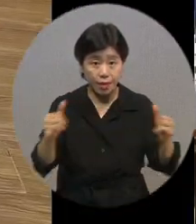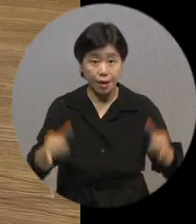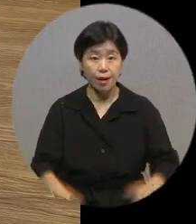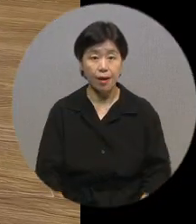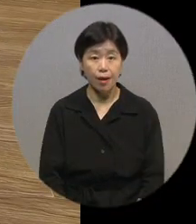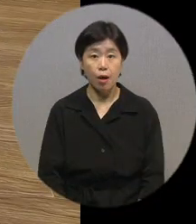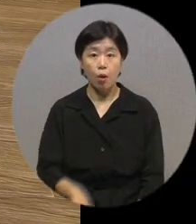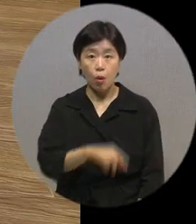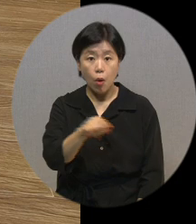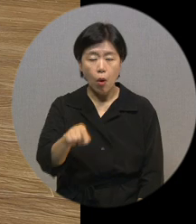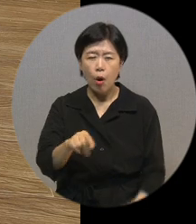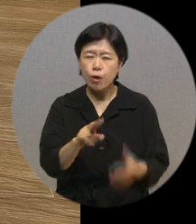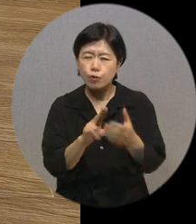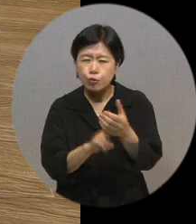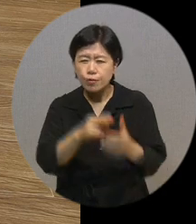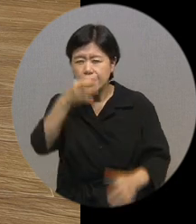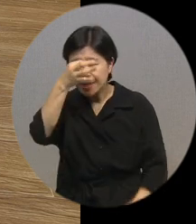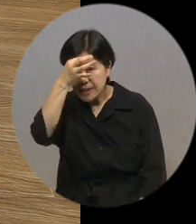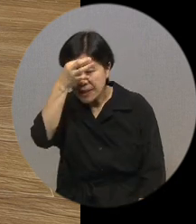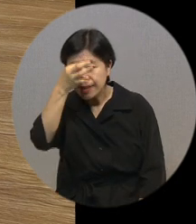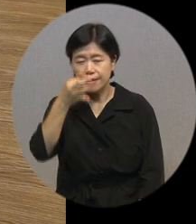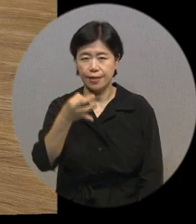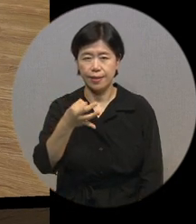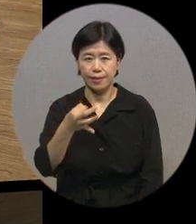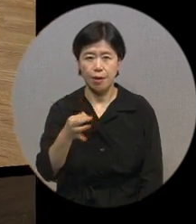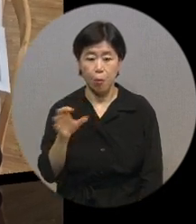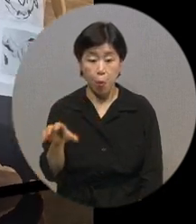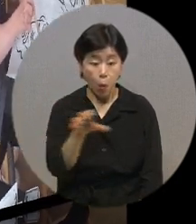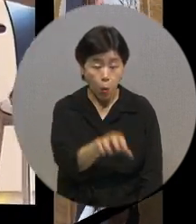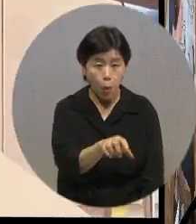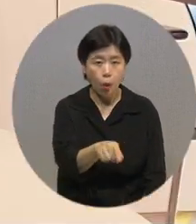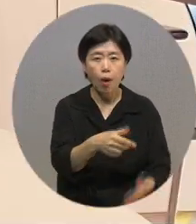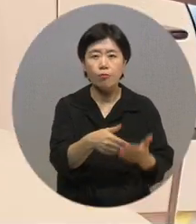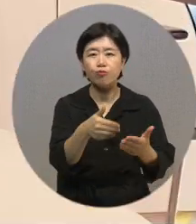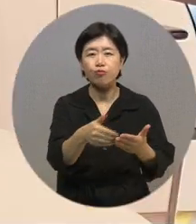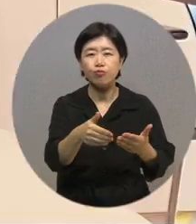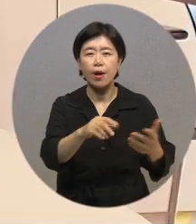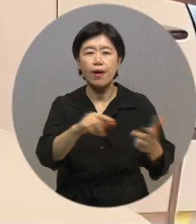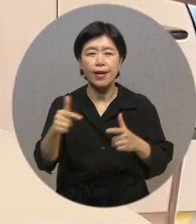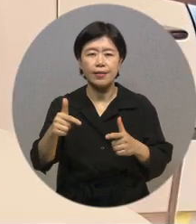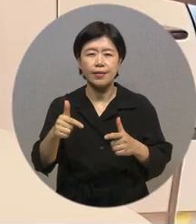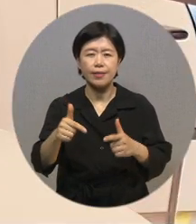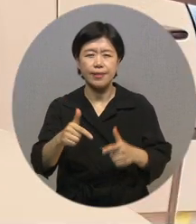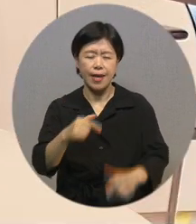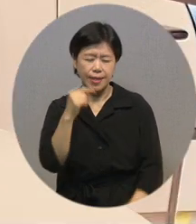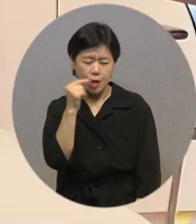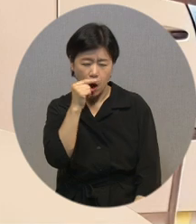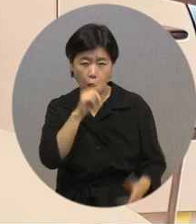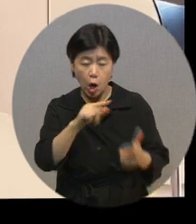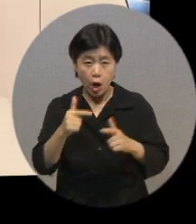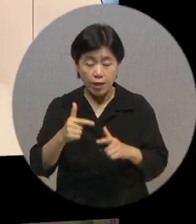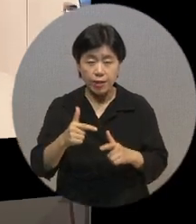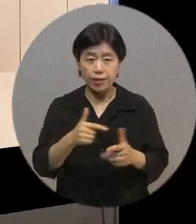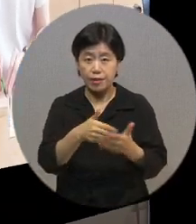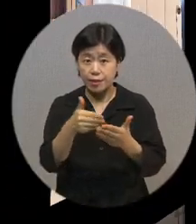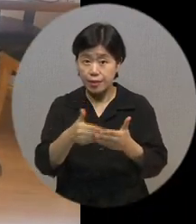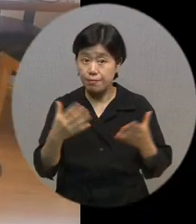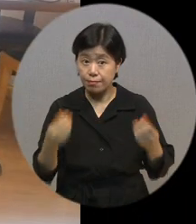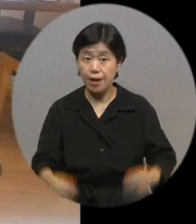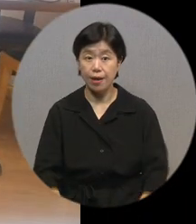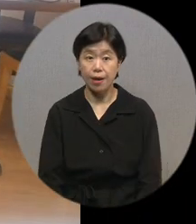그들의 잠재적 재능을 화폭 위에 표현하며 스케치, 20카로 섬세하고 다양한 작품을